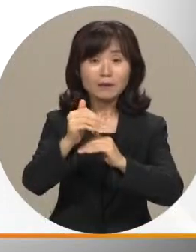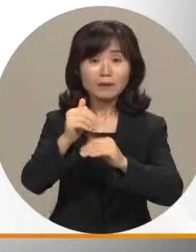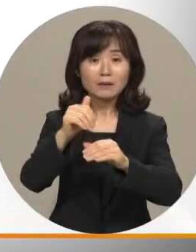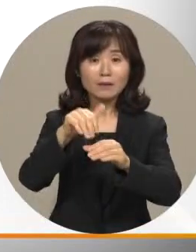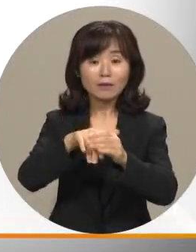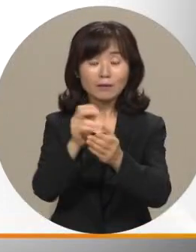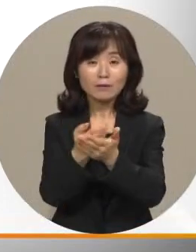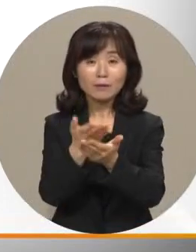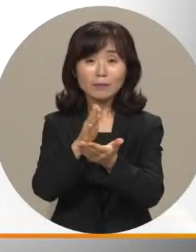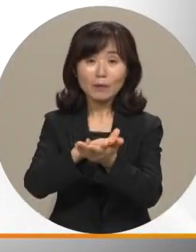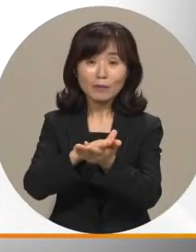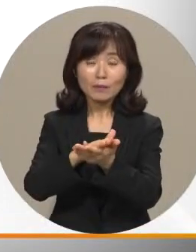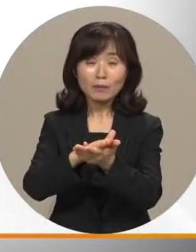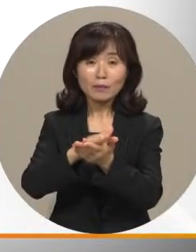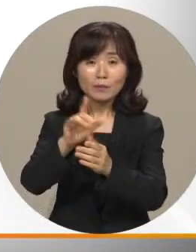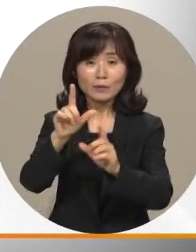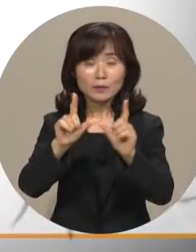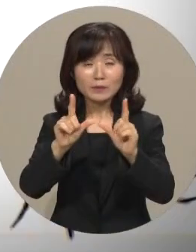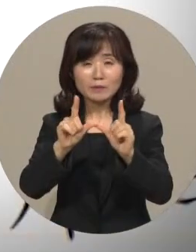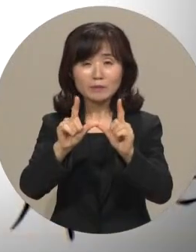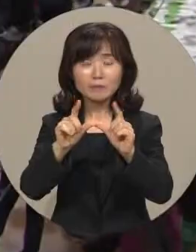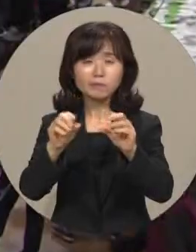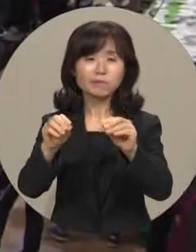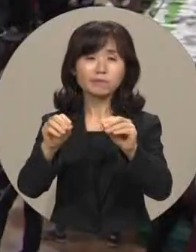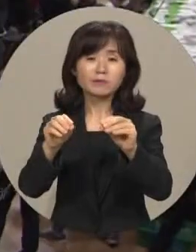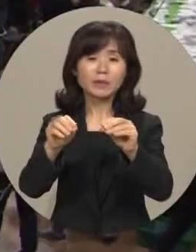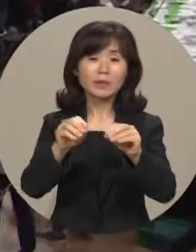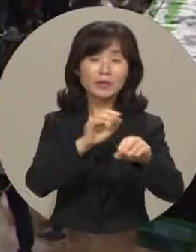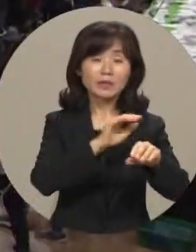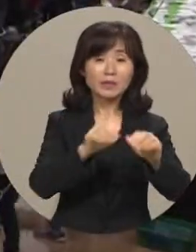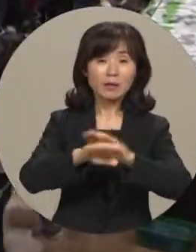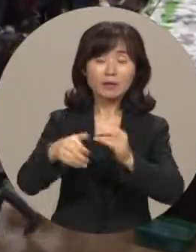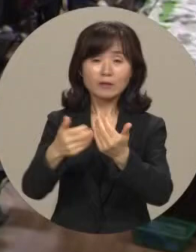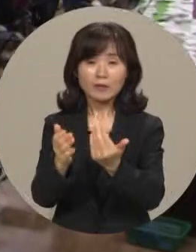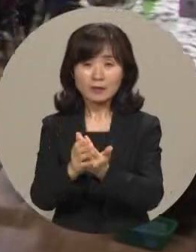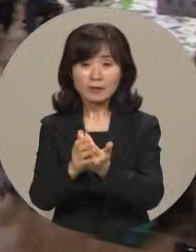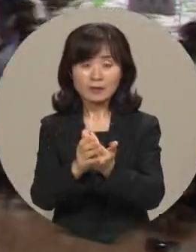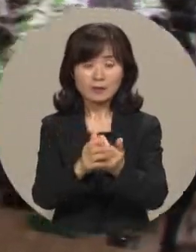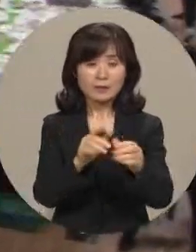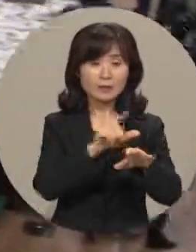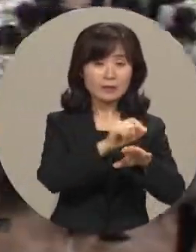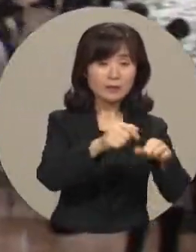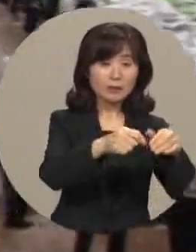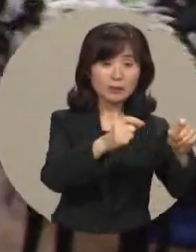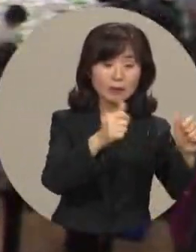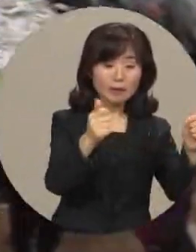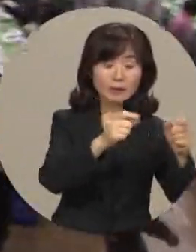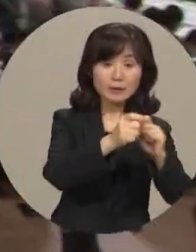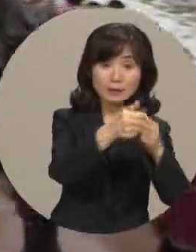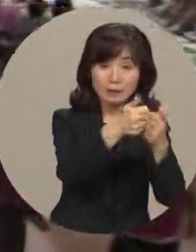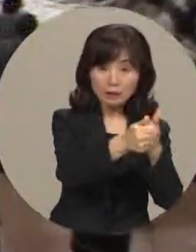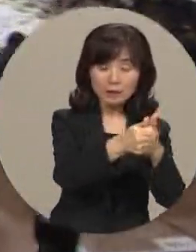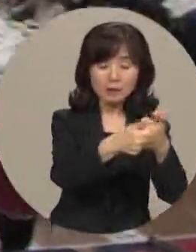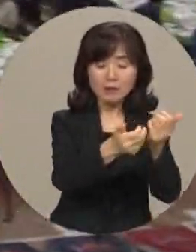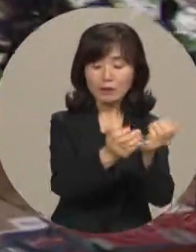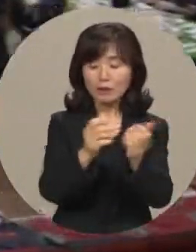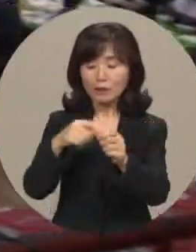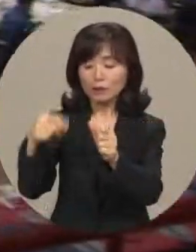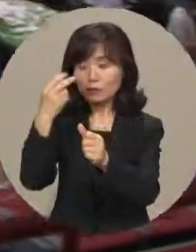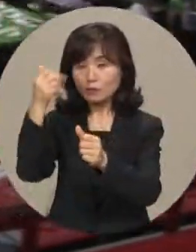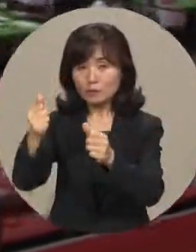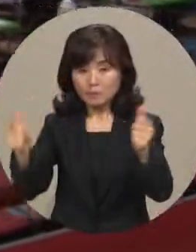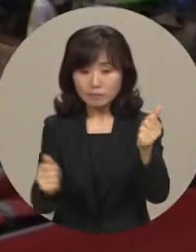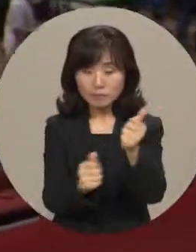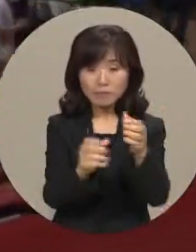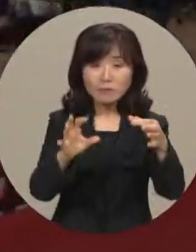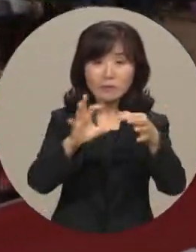정체 상태입니다 여당 의원들은 런닝메이트제로 일반행정과 교육행정의 협력을 강화해 적극 행정을